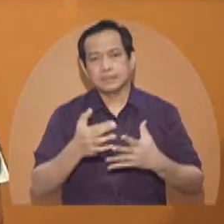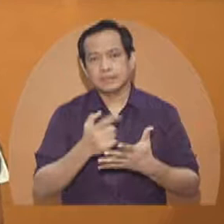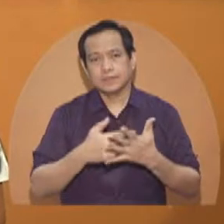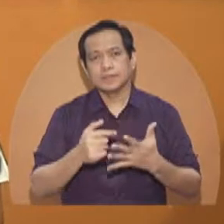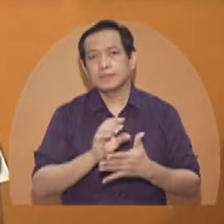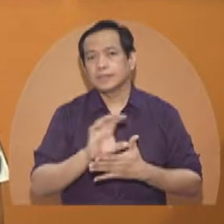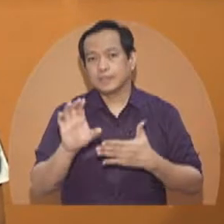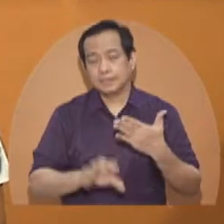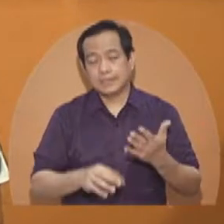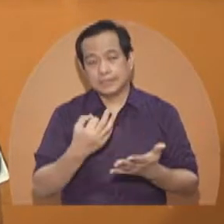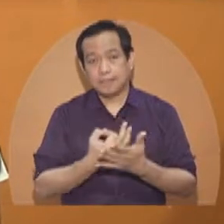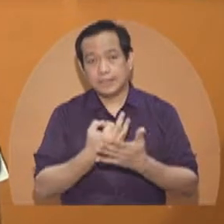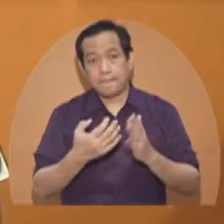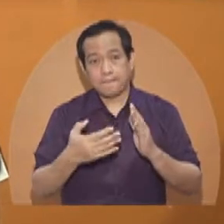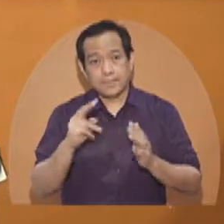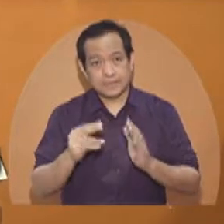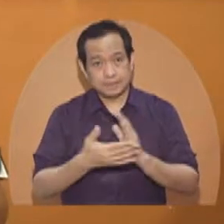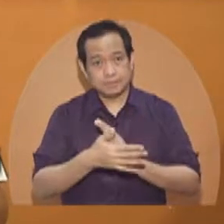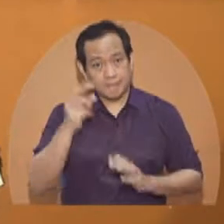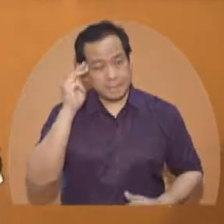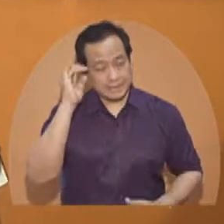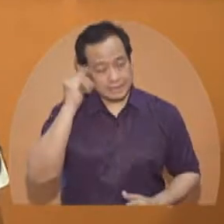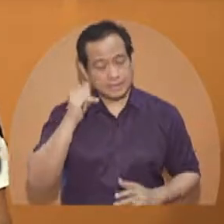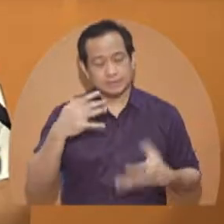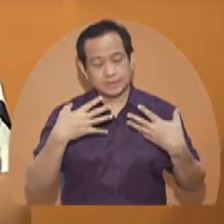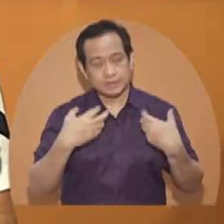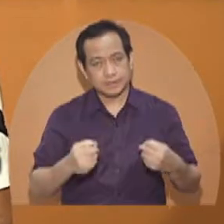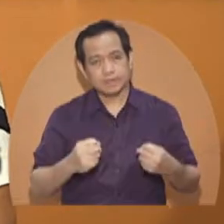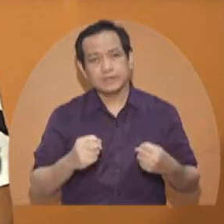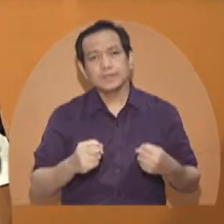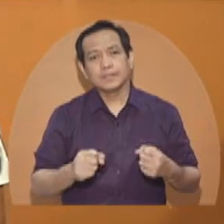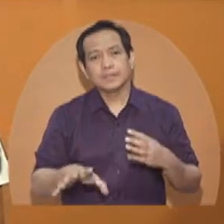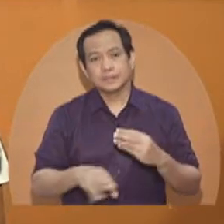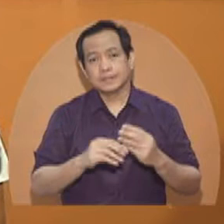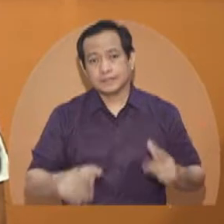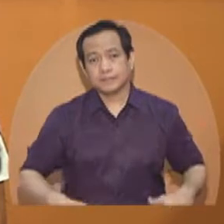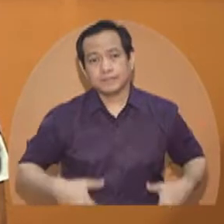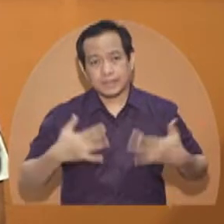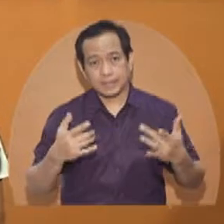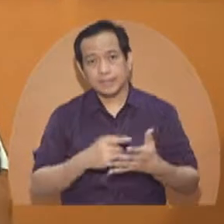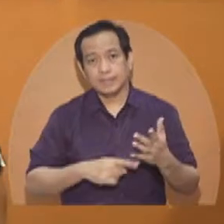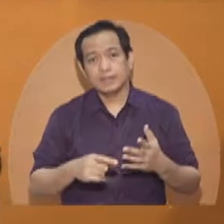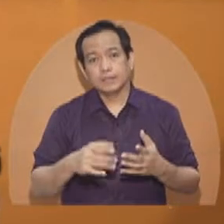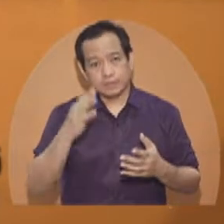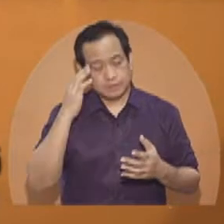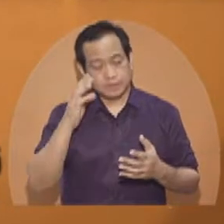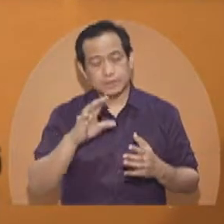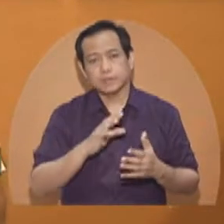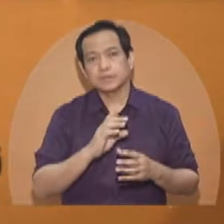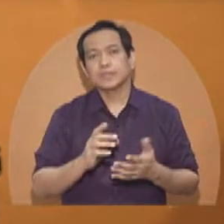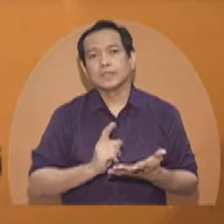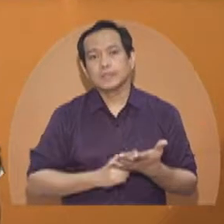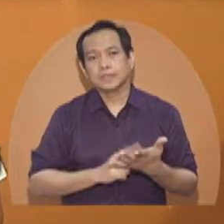ang kinakailangang pera ni Mark Justin para gumaling siya at humaba ang kanyang buhay. Samantala, alamin natin